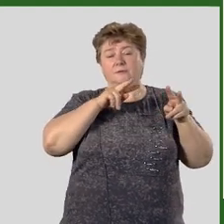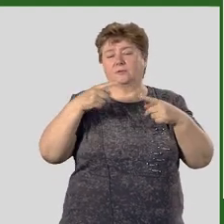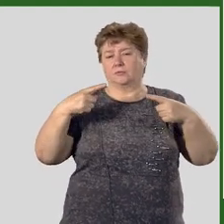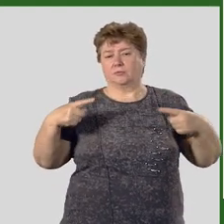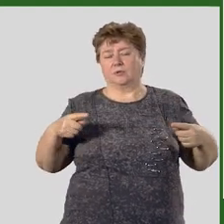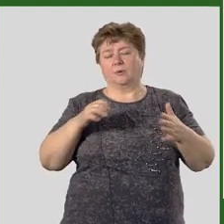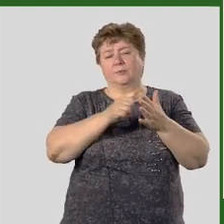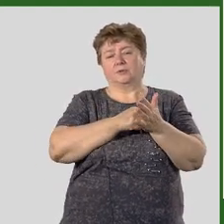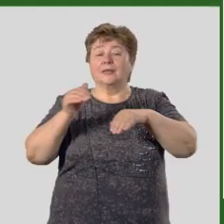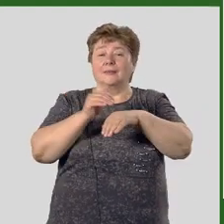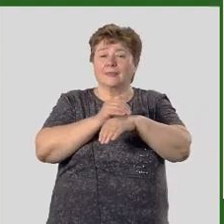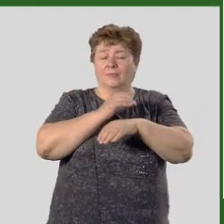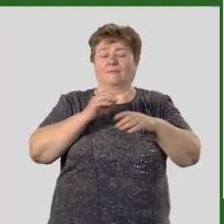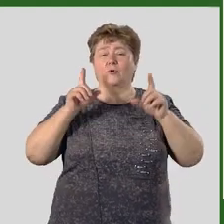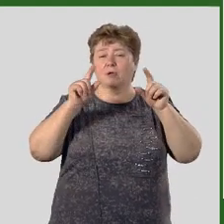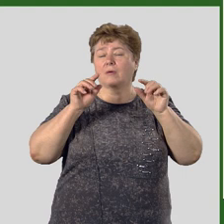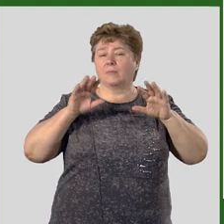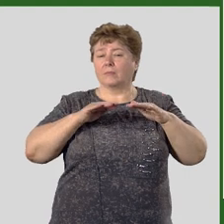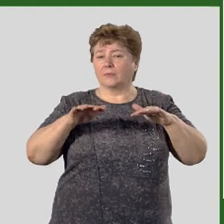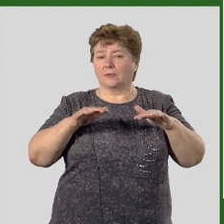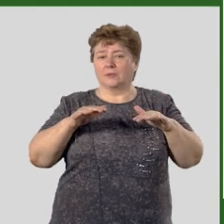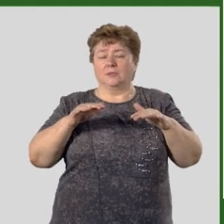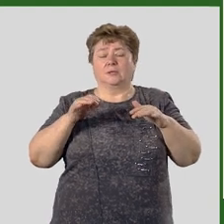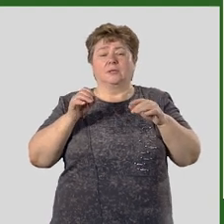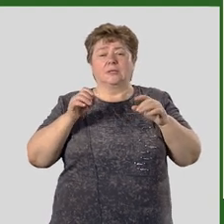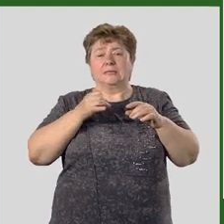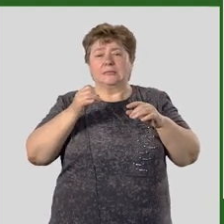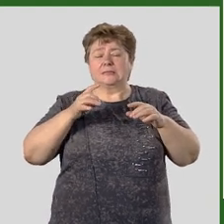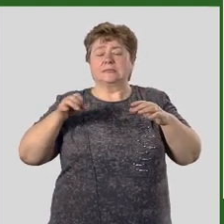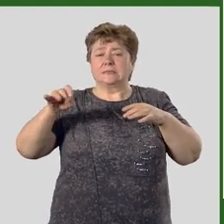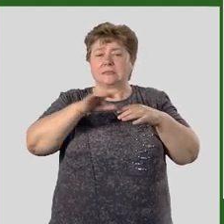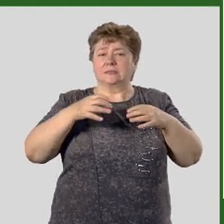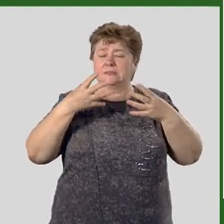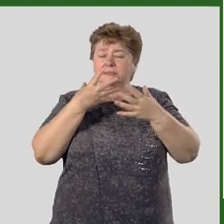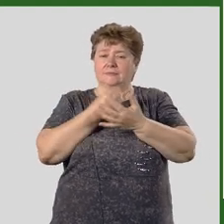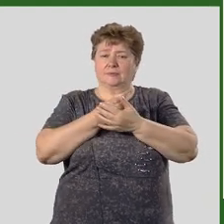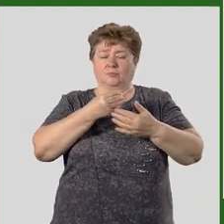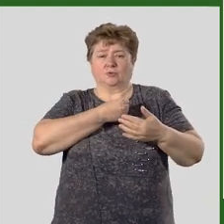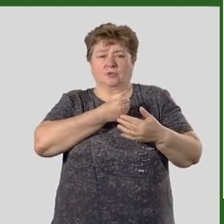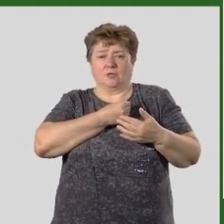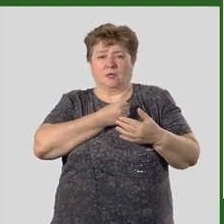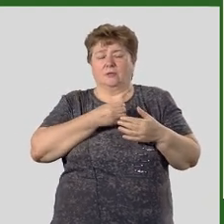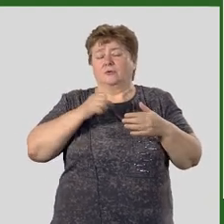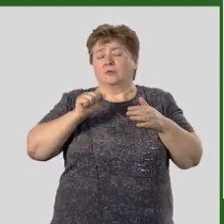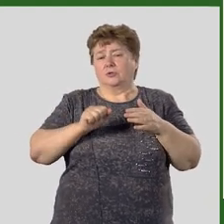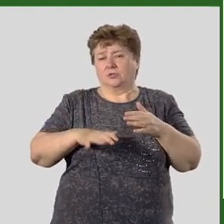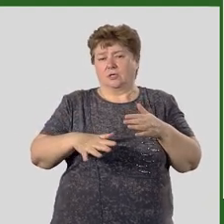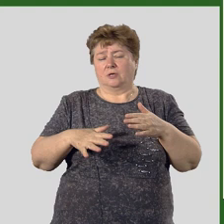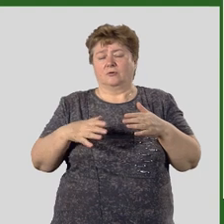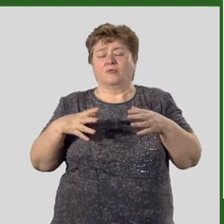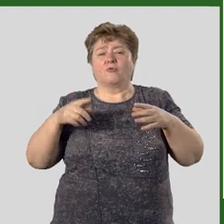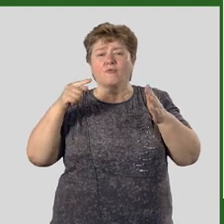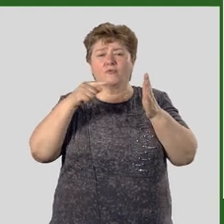причин. Добровольная миграция – это выезд из страны по личному, свободному и добровольному решению